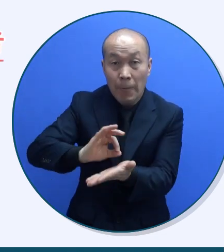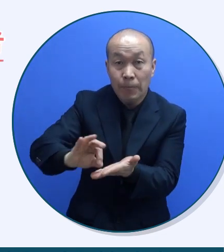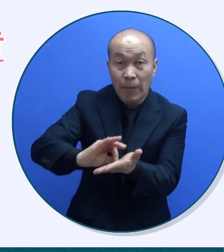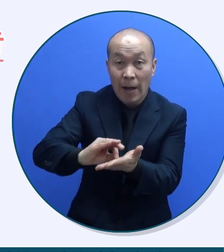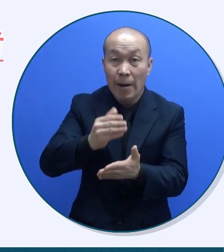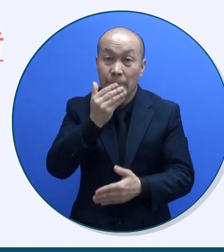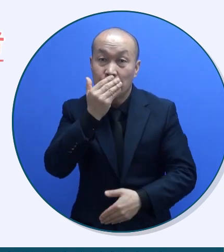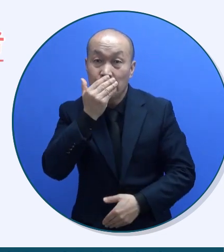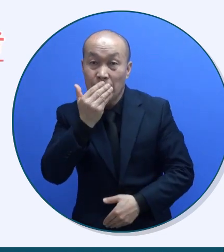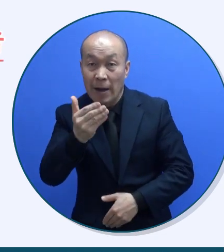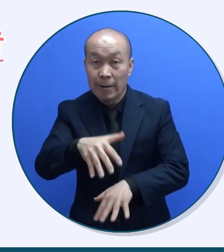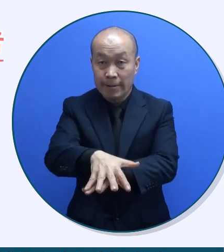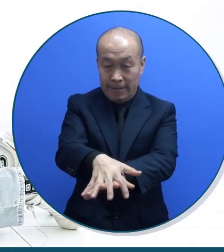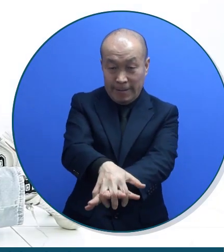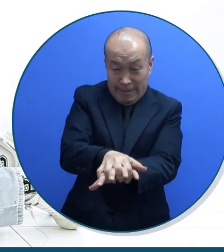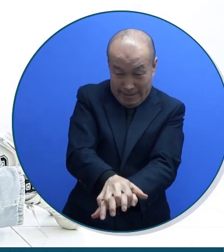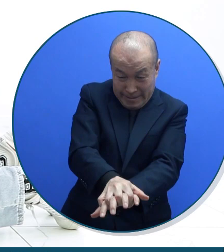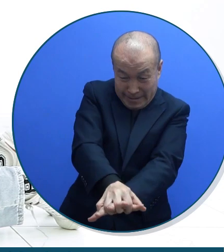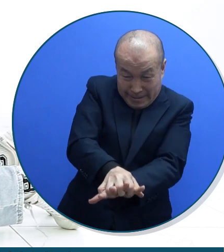지속합니다.